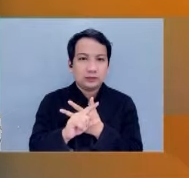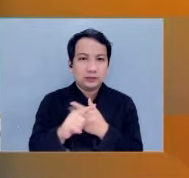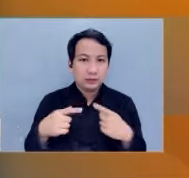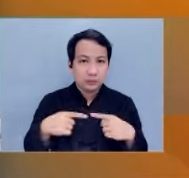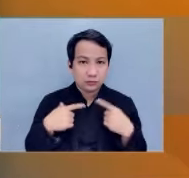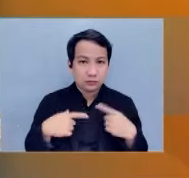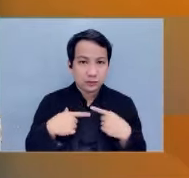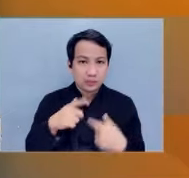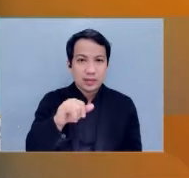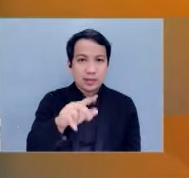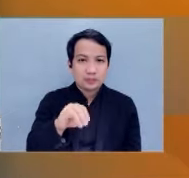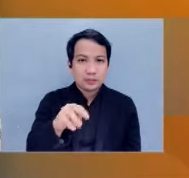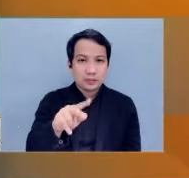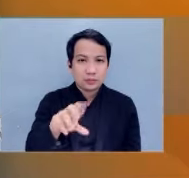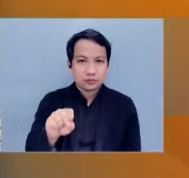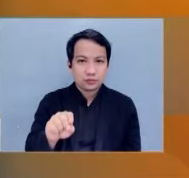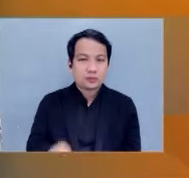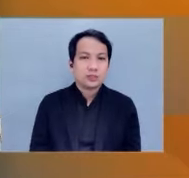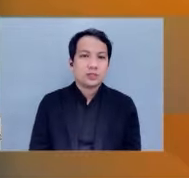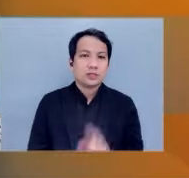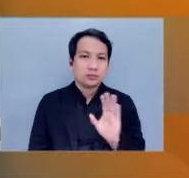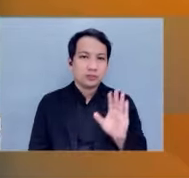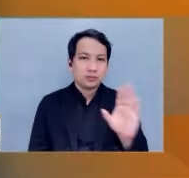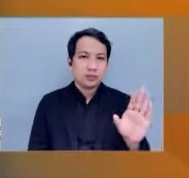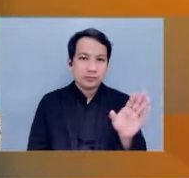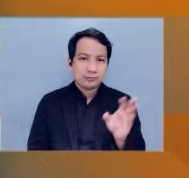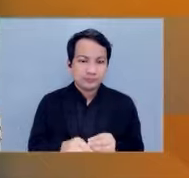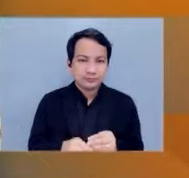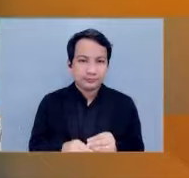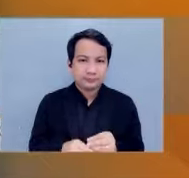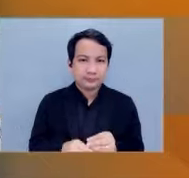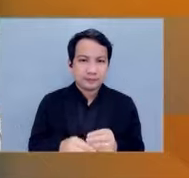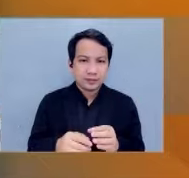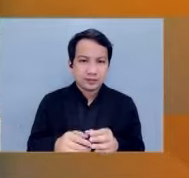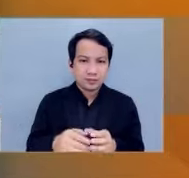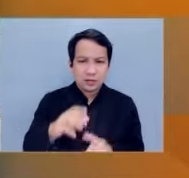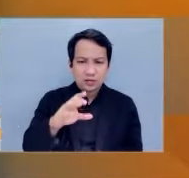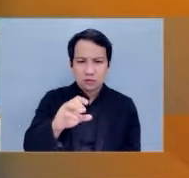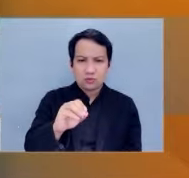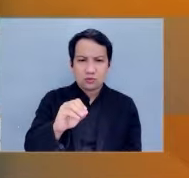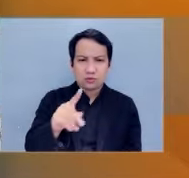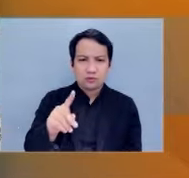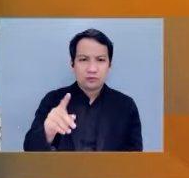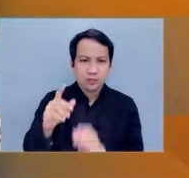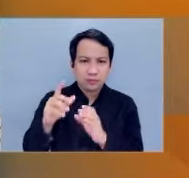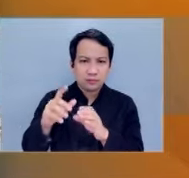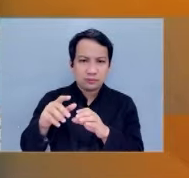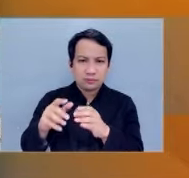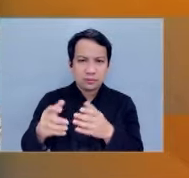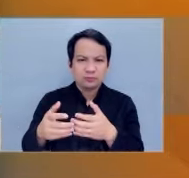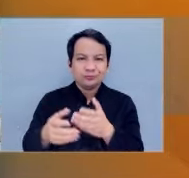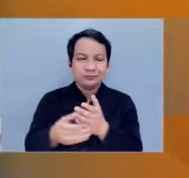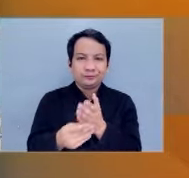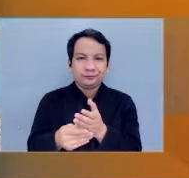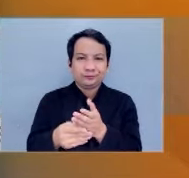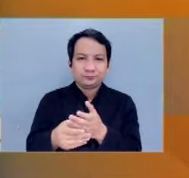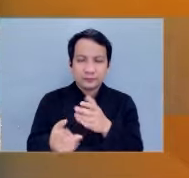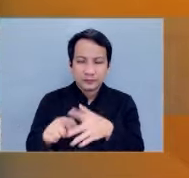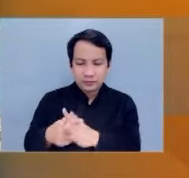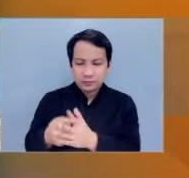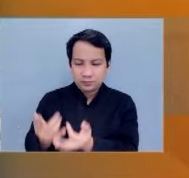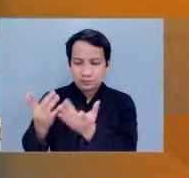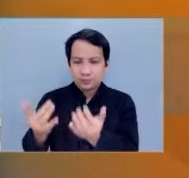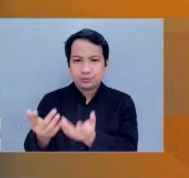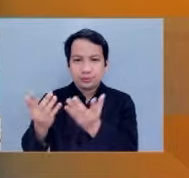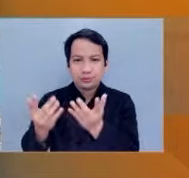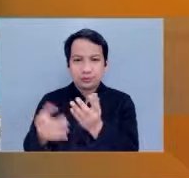sa establishmento kung saan nakaimbak ang mga kopra. Bandang alas 2 ng madaling araw nitong linggo nang magsimula ang apoy at patuloy na